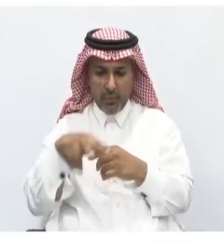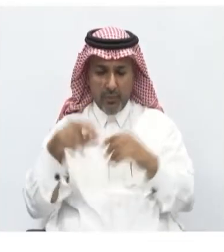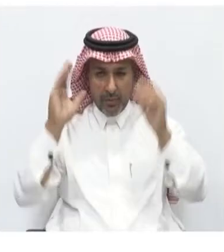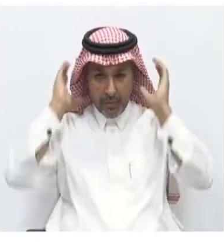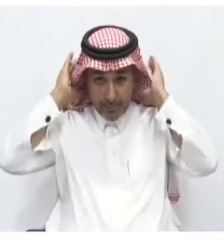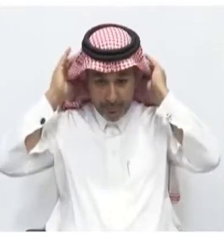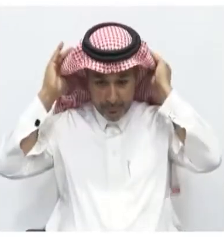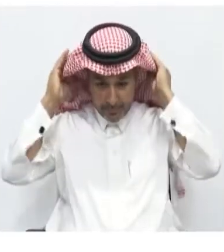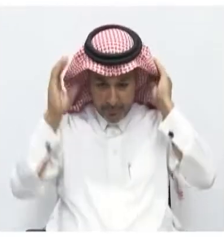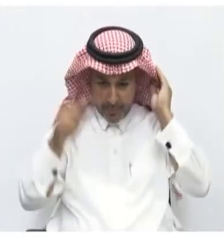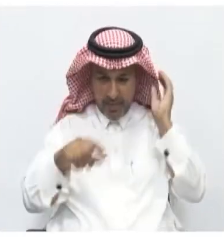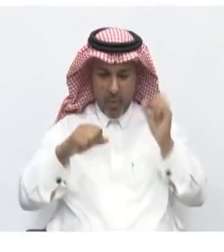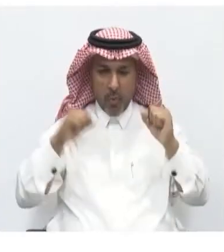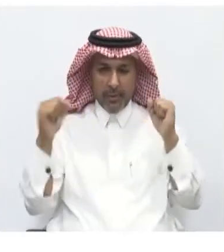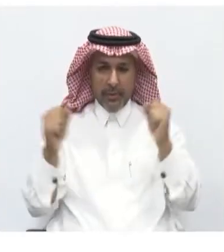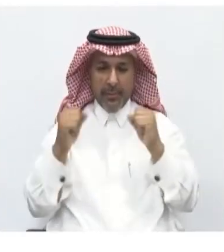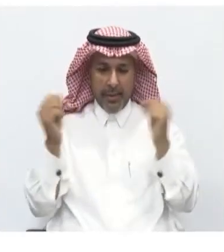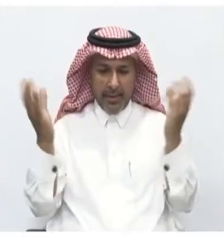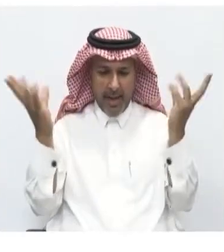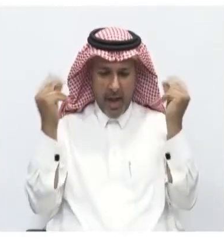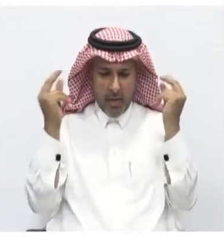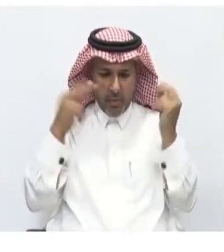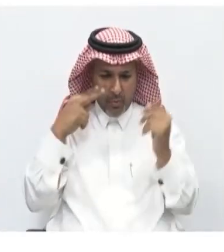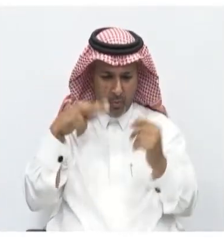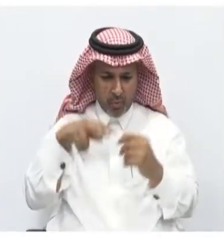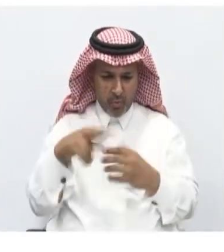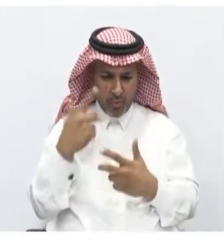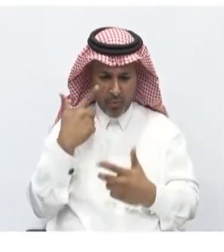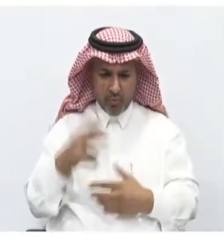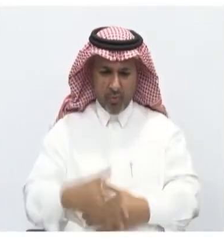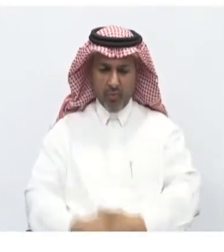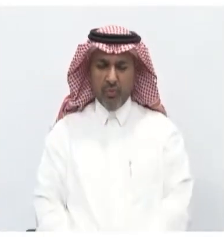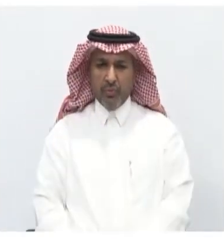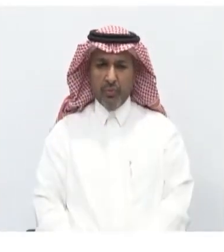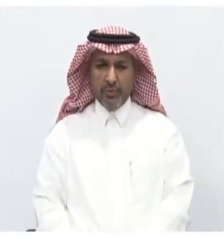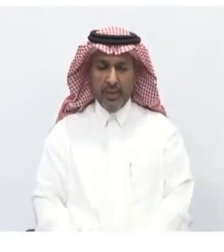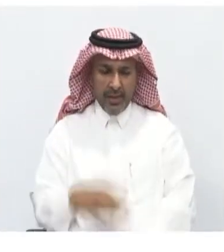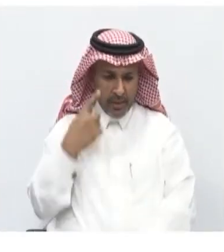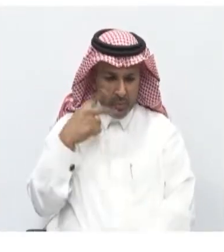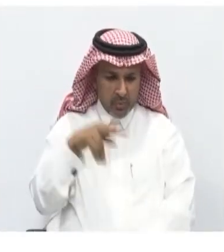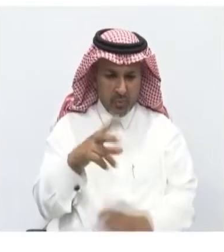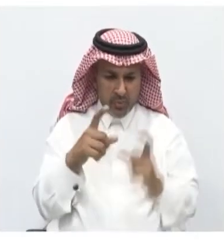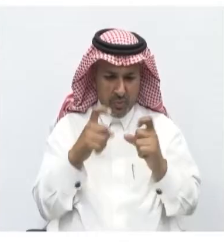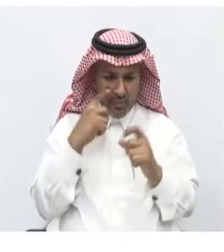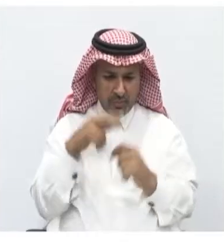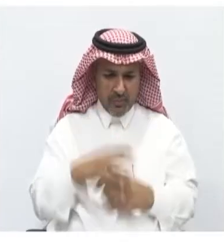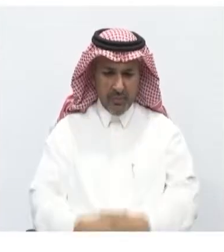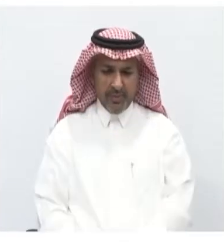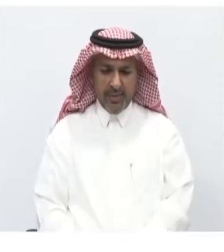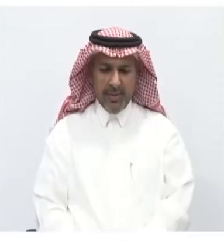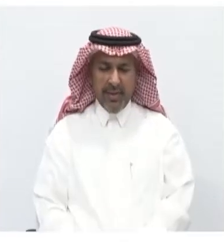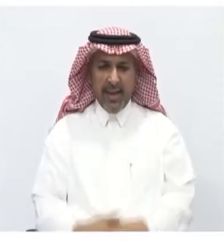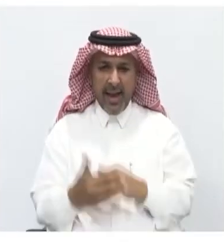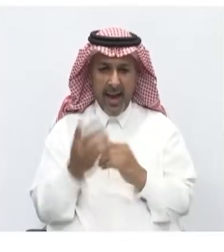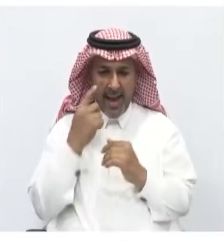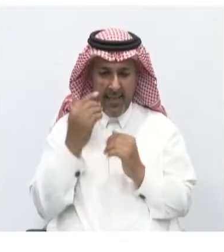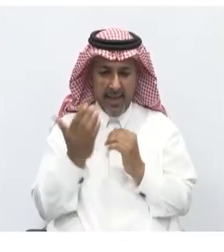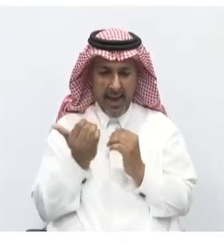مراجعه المفردات ماذا تشاهدون في هذه الصوره ماذا تشاهدون